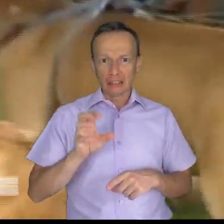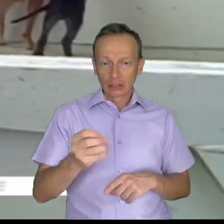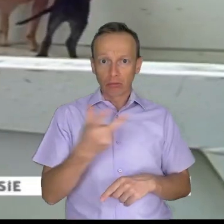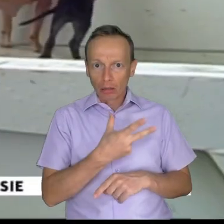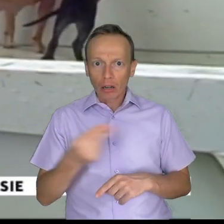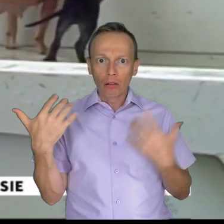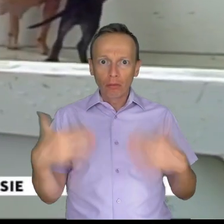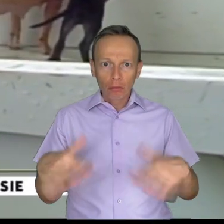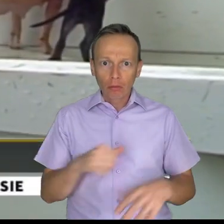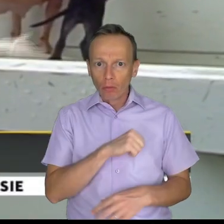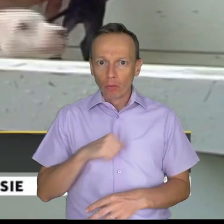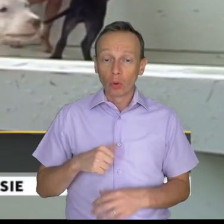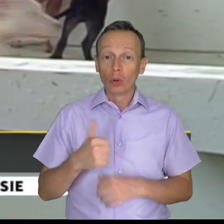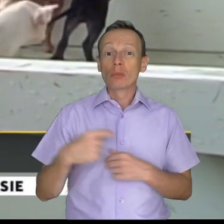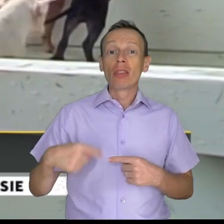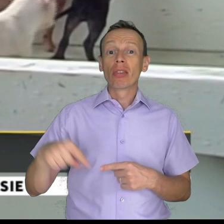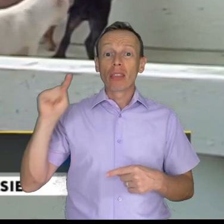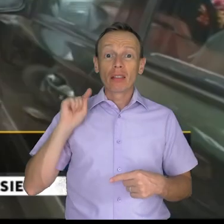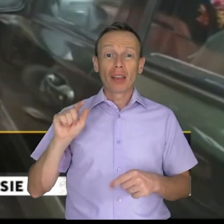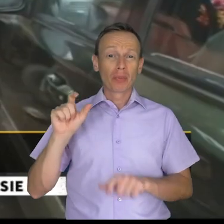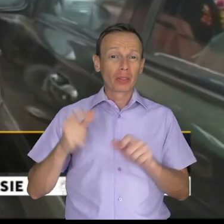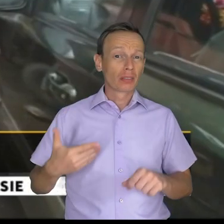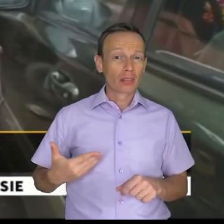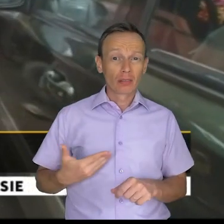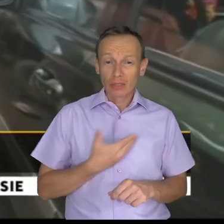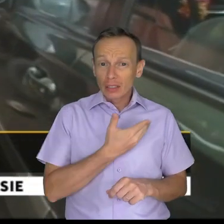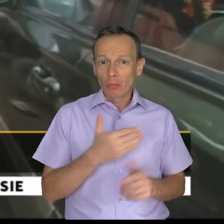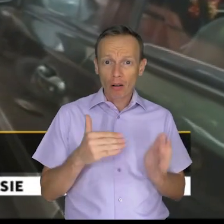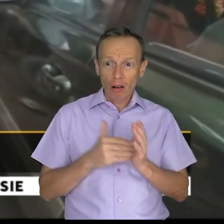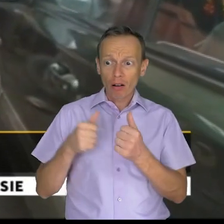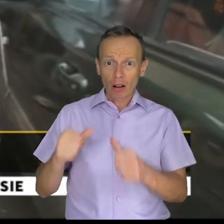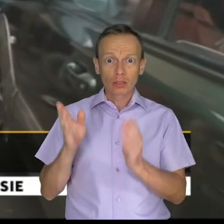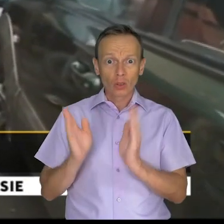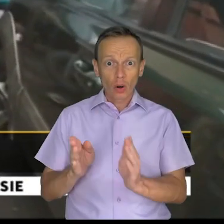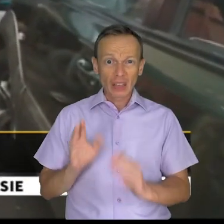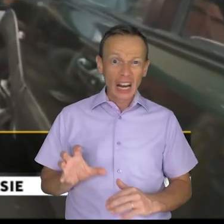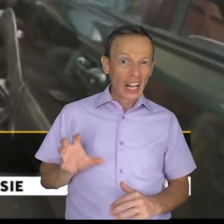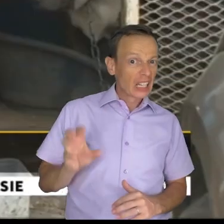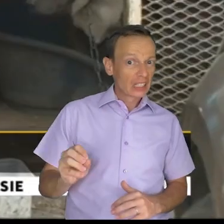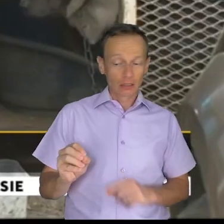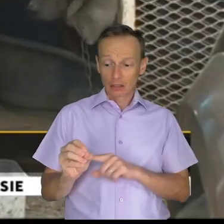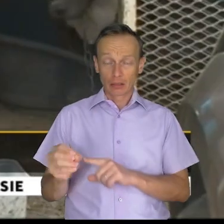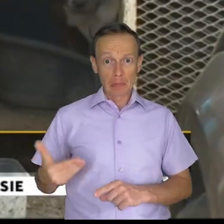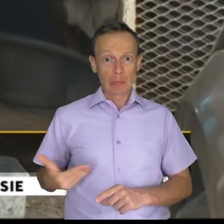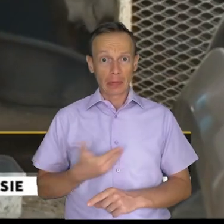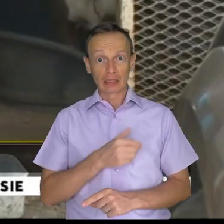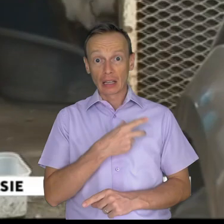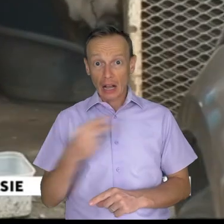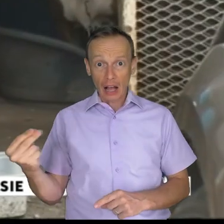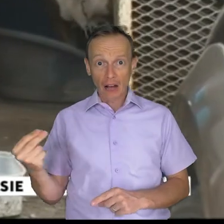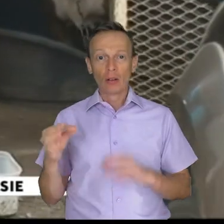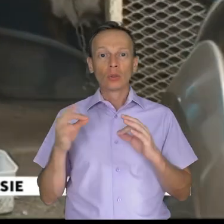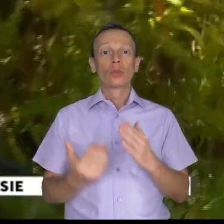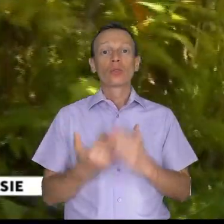Fénois sont nombreuses et graves. La semaine dernière, ce sont des victimes toujours hospitalisées qui ont été mordues très grièvement.